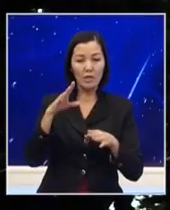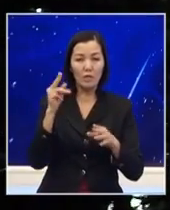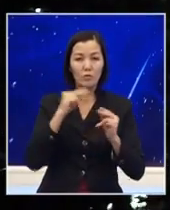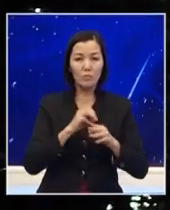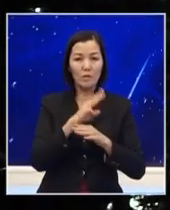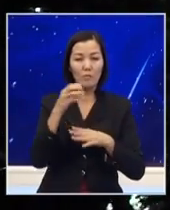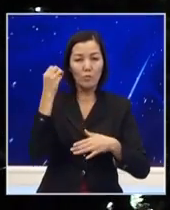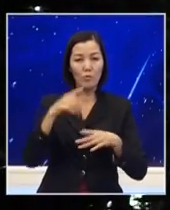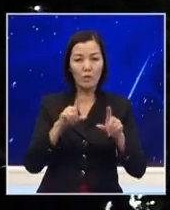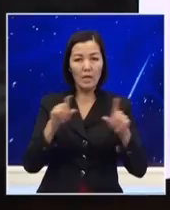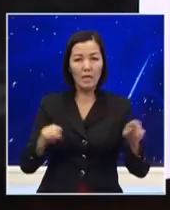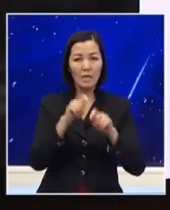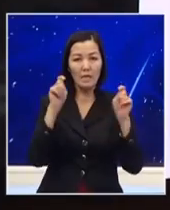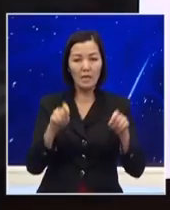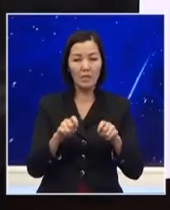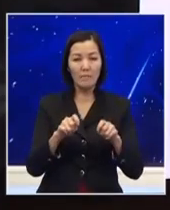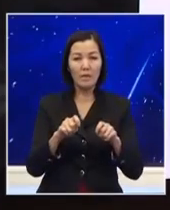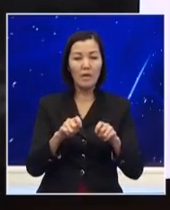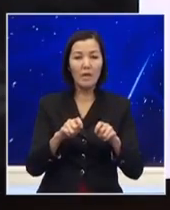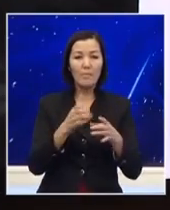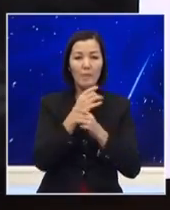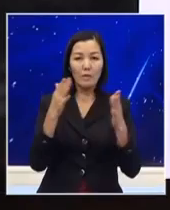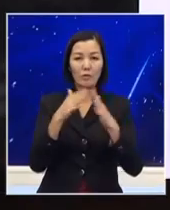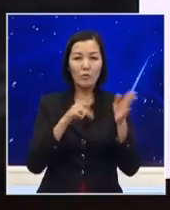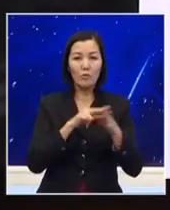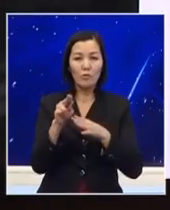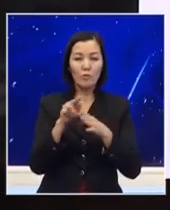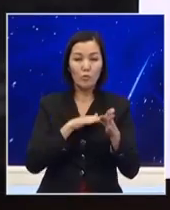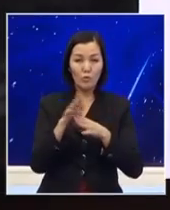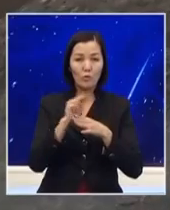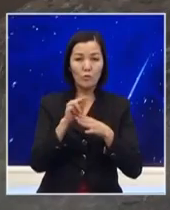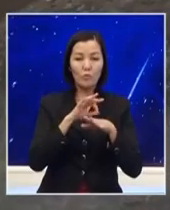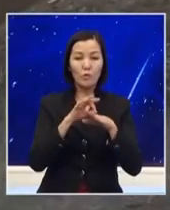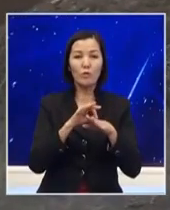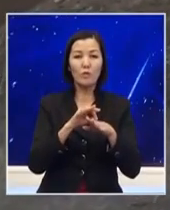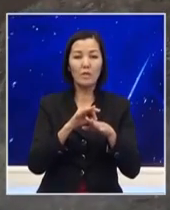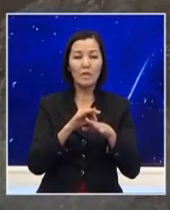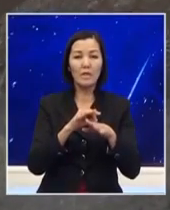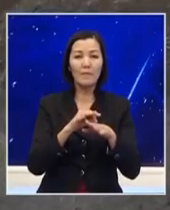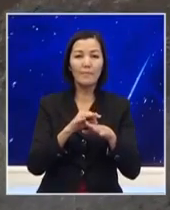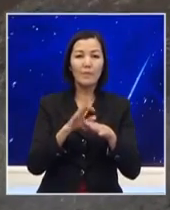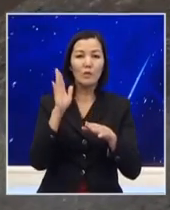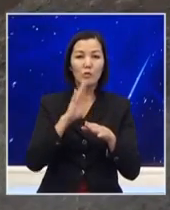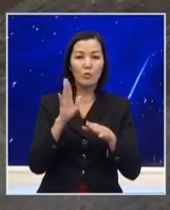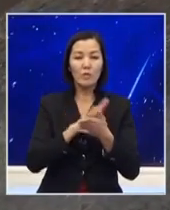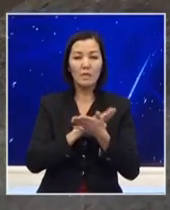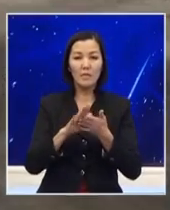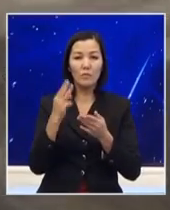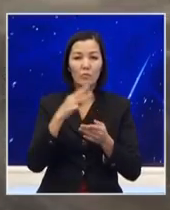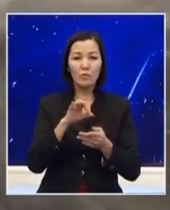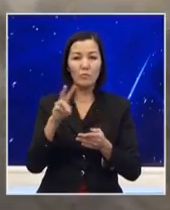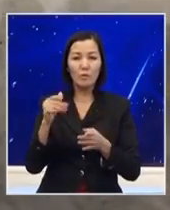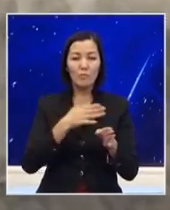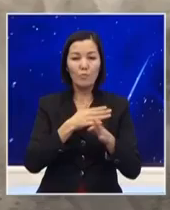қамту орталығы салынып, мәдениет үйі күрделі жөндеуден өтеді. Келер жылы шахтаның қалдық суын тазарту жұмыстарына 30 миллион